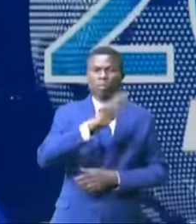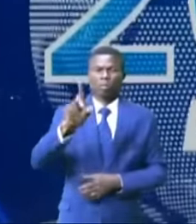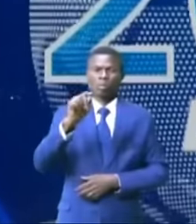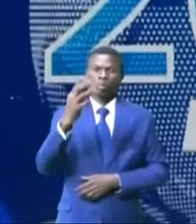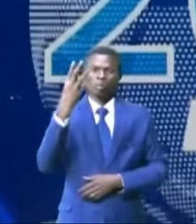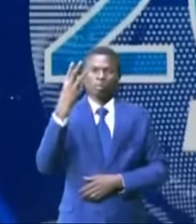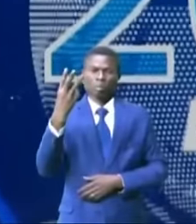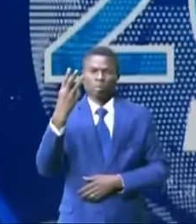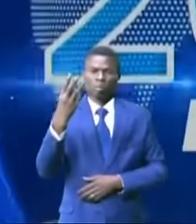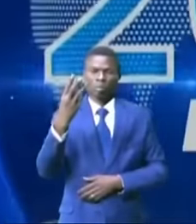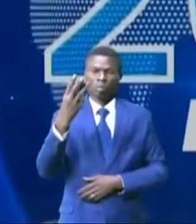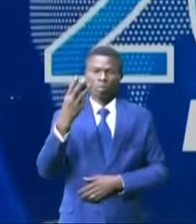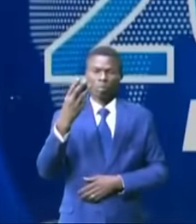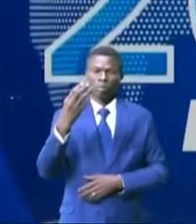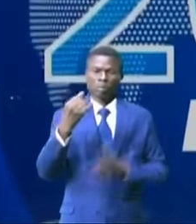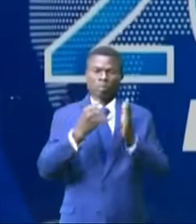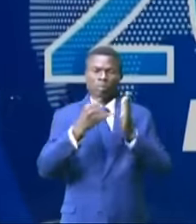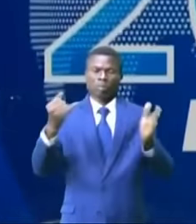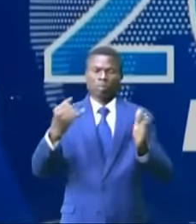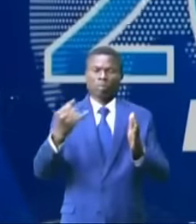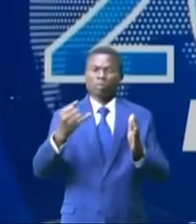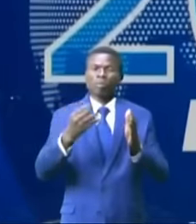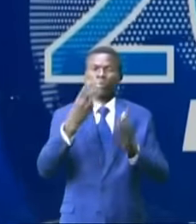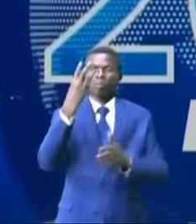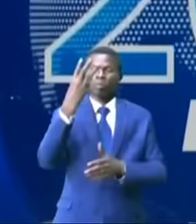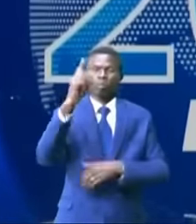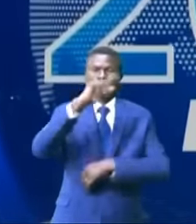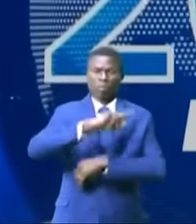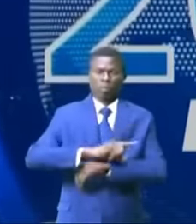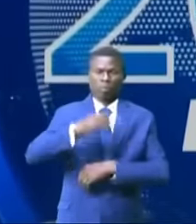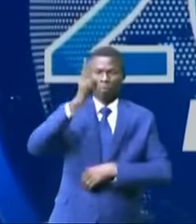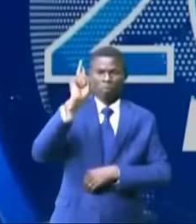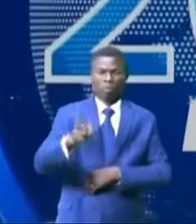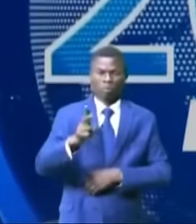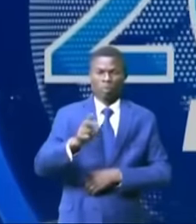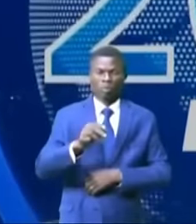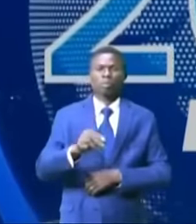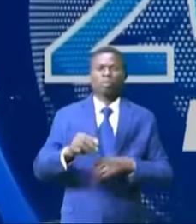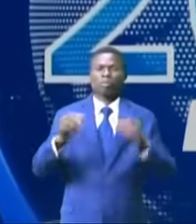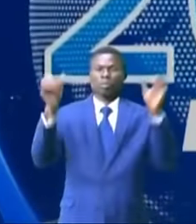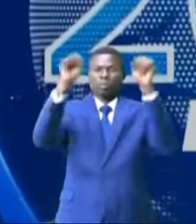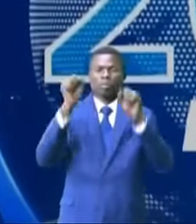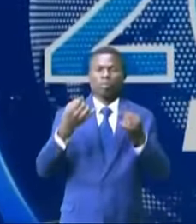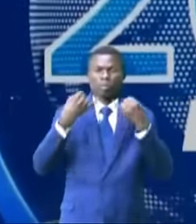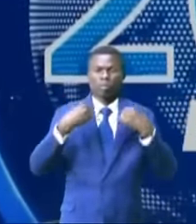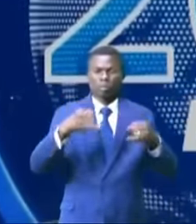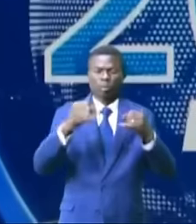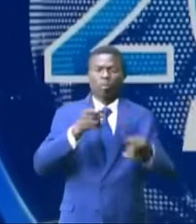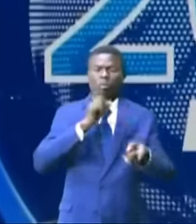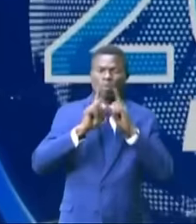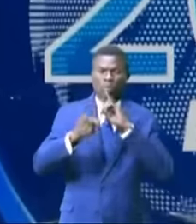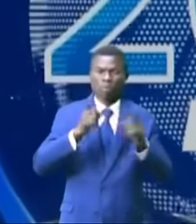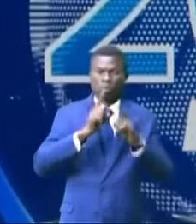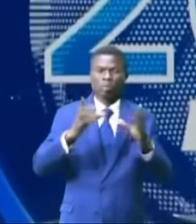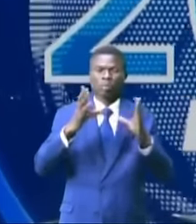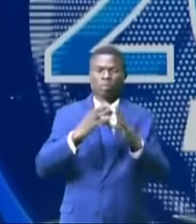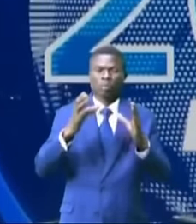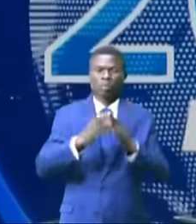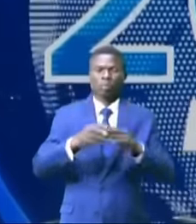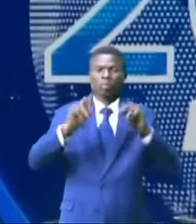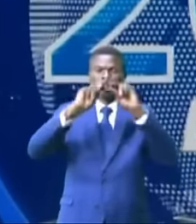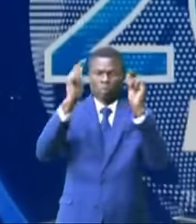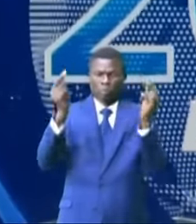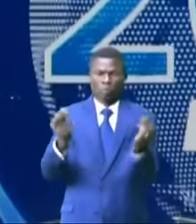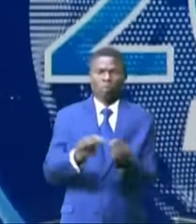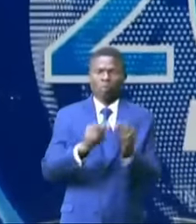2023 pendant près de 72 heures. Plus de 250 directeurs de systèmes d'information ont échangé à travers les panels